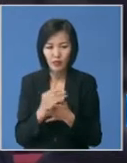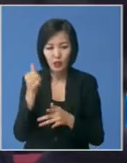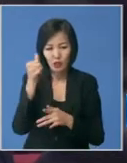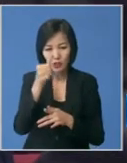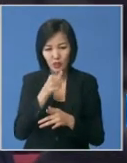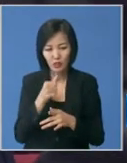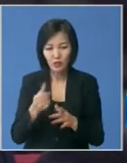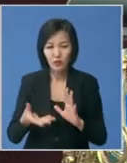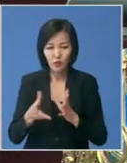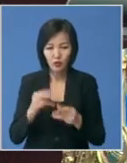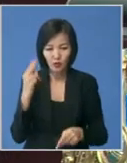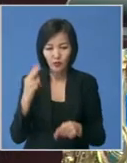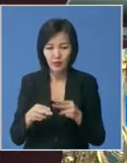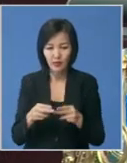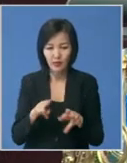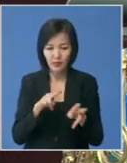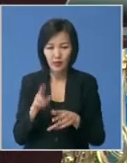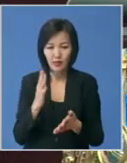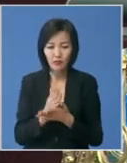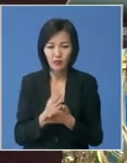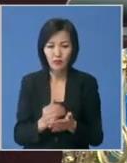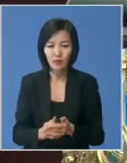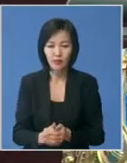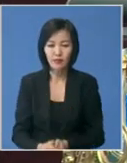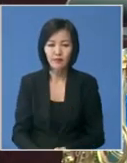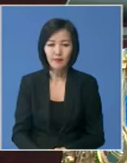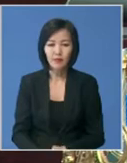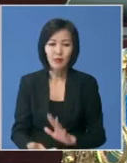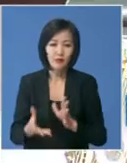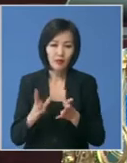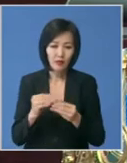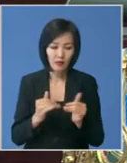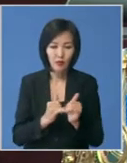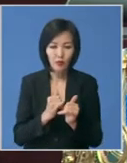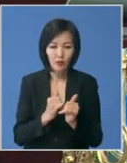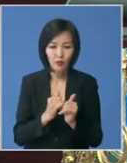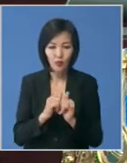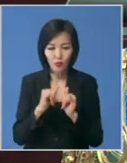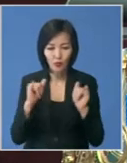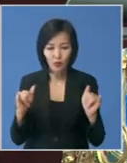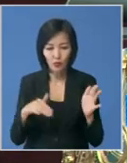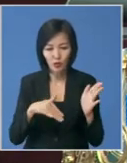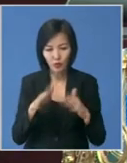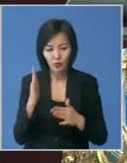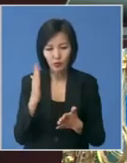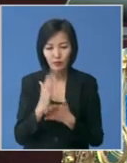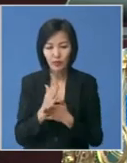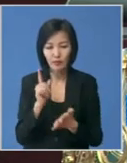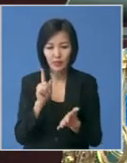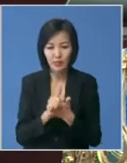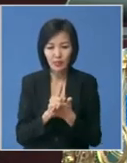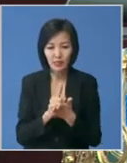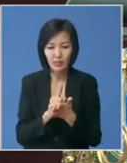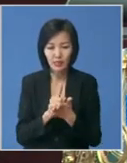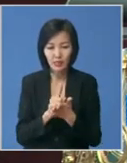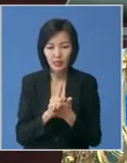қорытынды аяқталатынымызды. Целым везде росы, анау алдымыз қалған міндеттерді